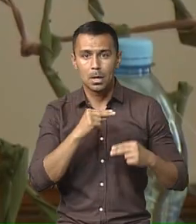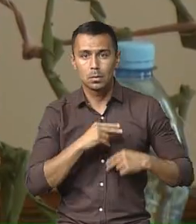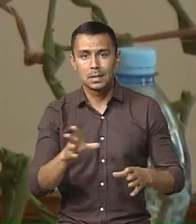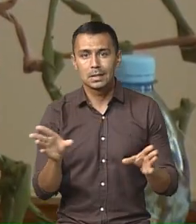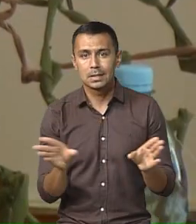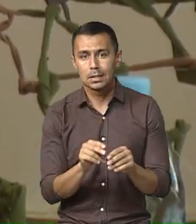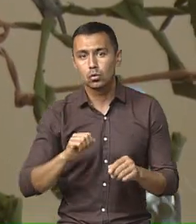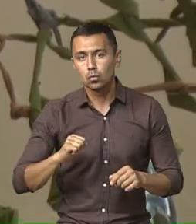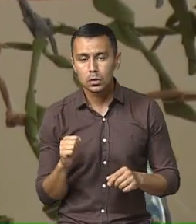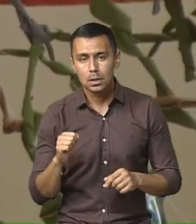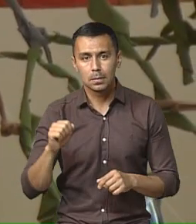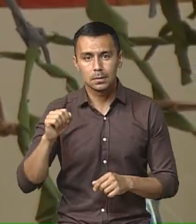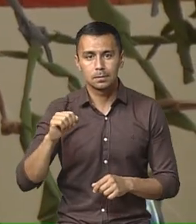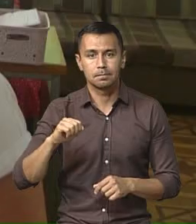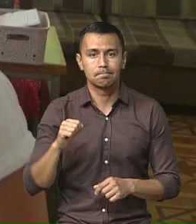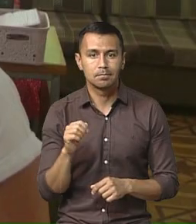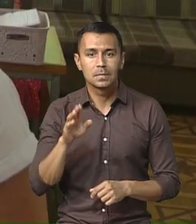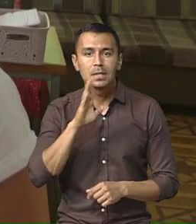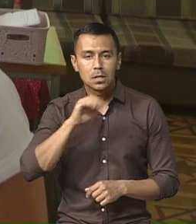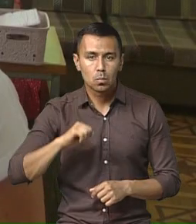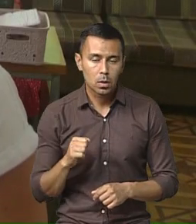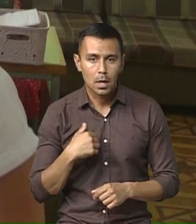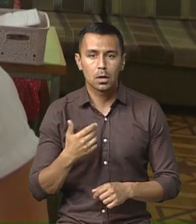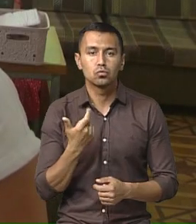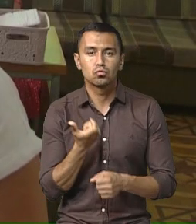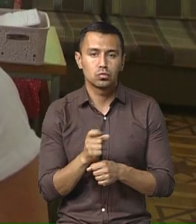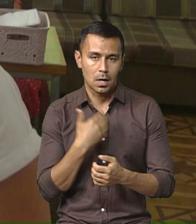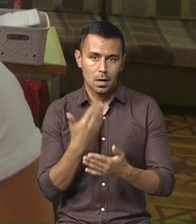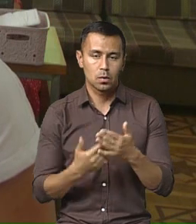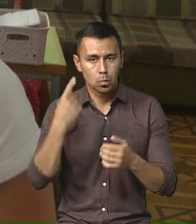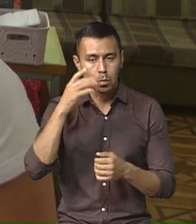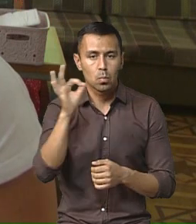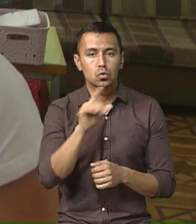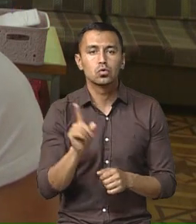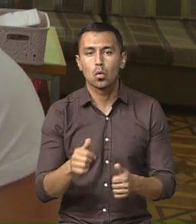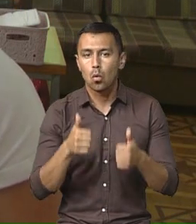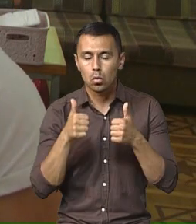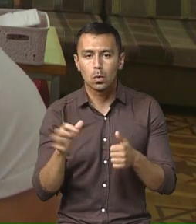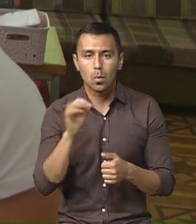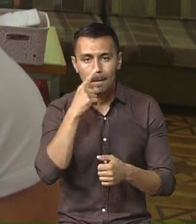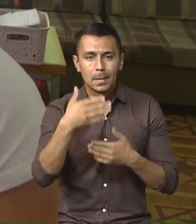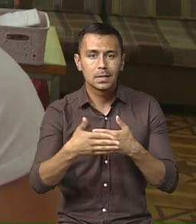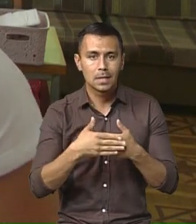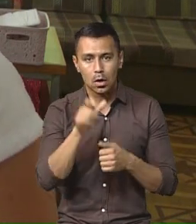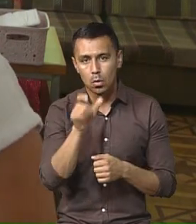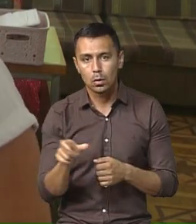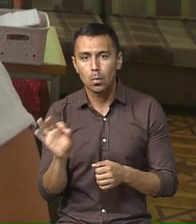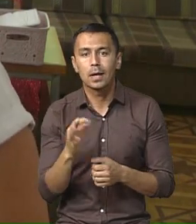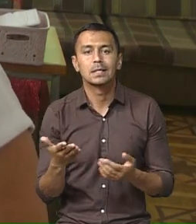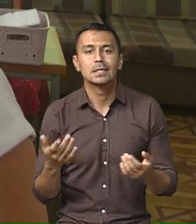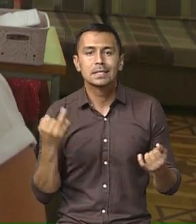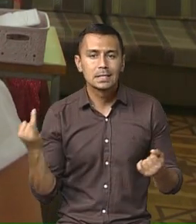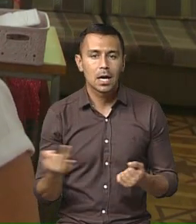з подругами, чи на майстер-класах. Я дуже раджу подумати про щось хороше, про близьких людей, про якесь цікаве